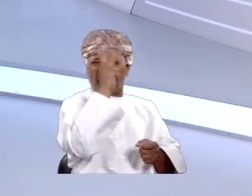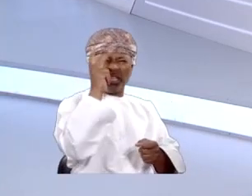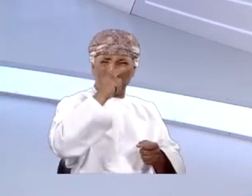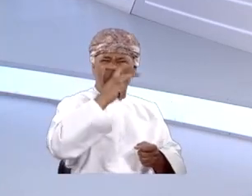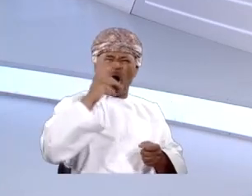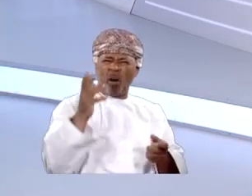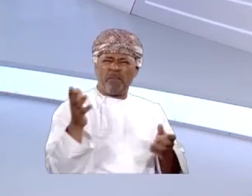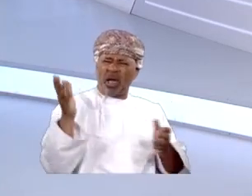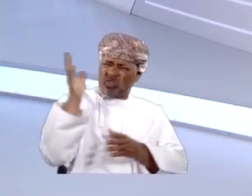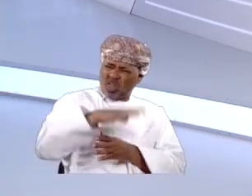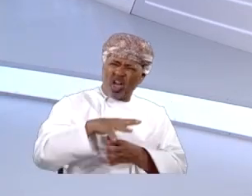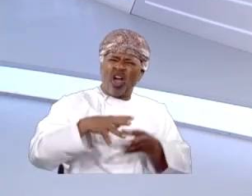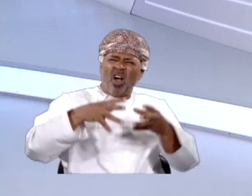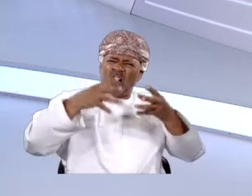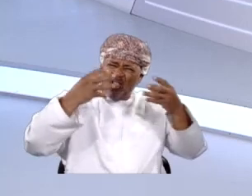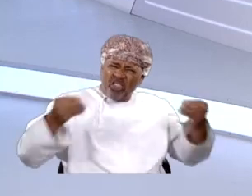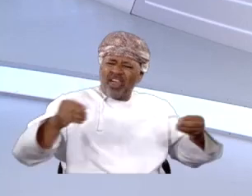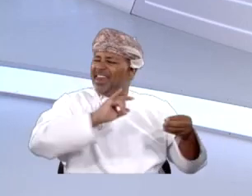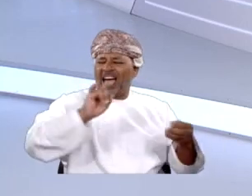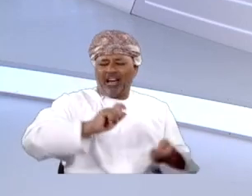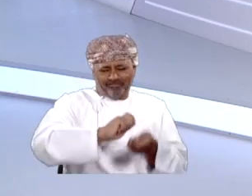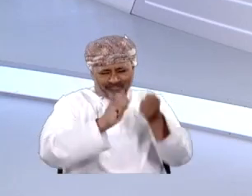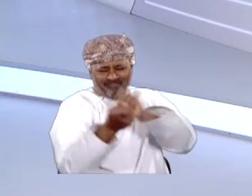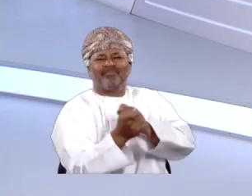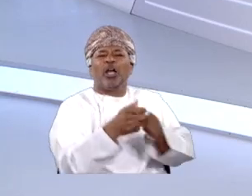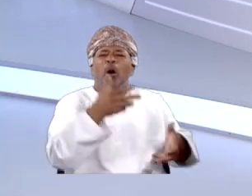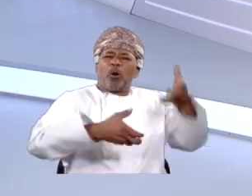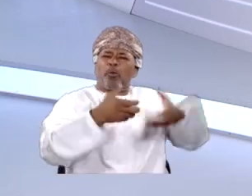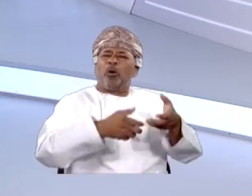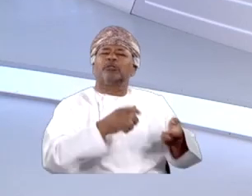وأن تنتقي منحوتات هذا الروبوت.